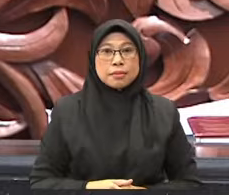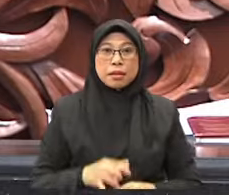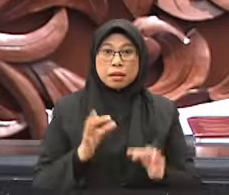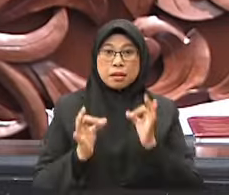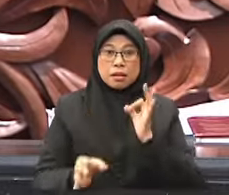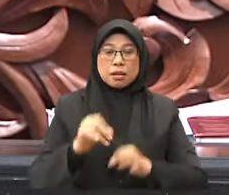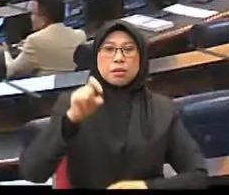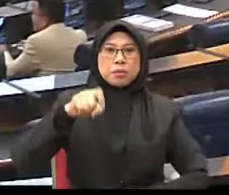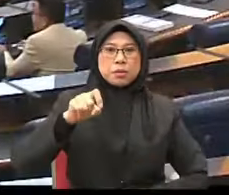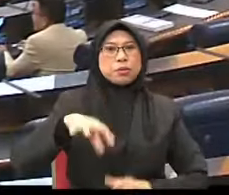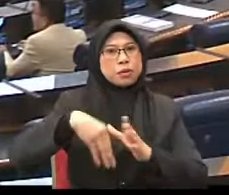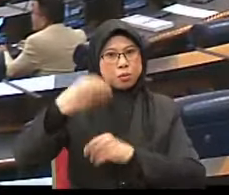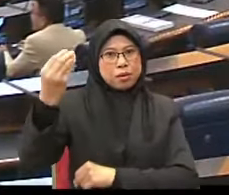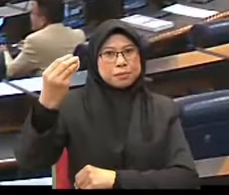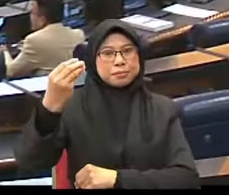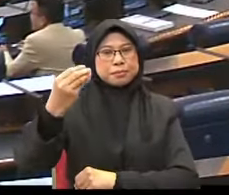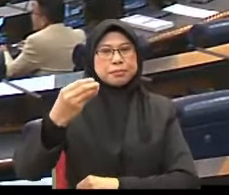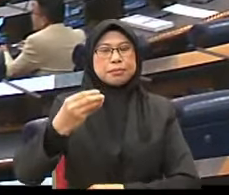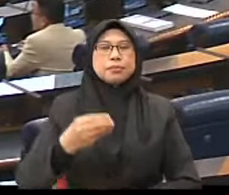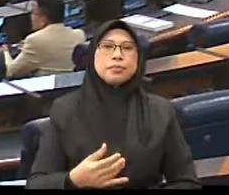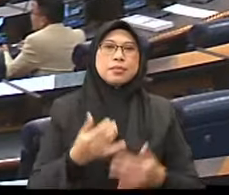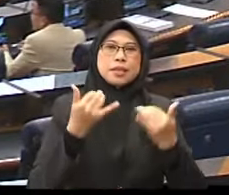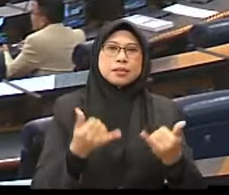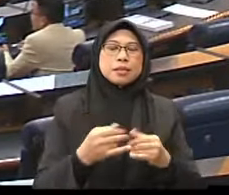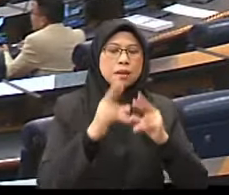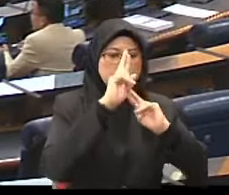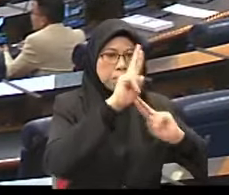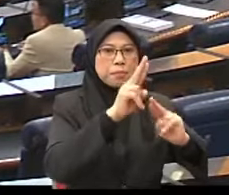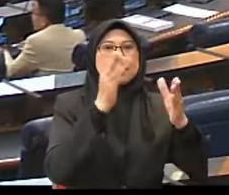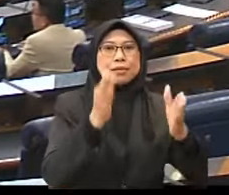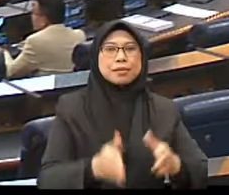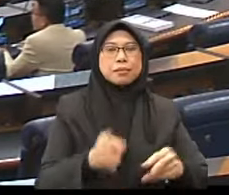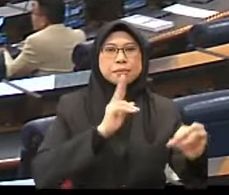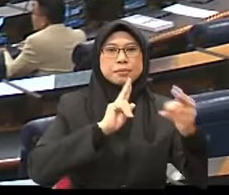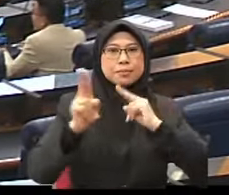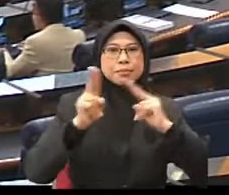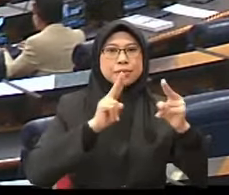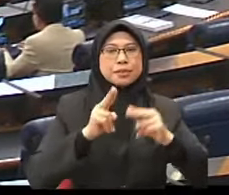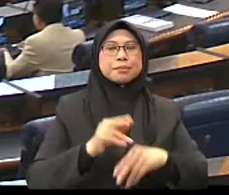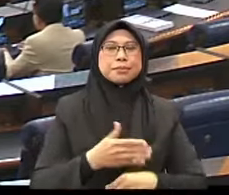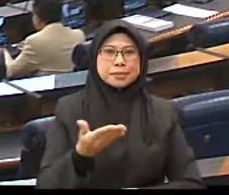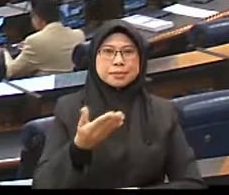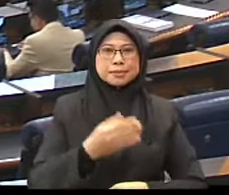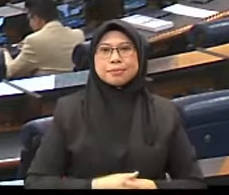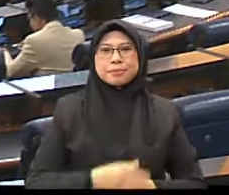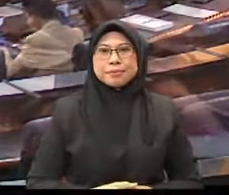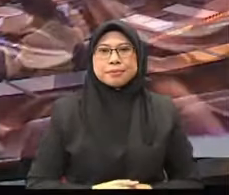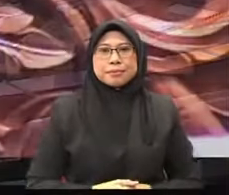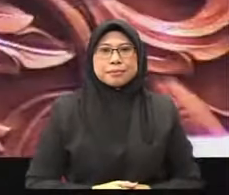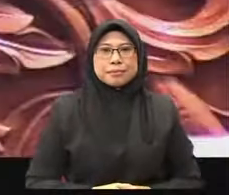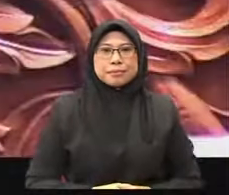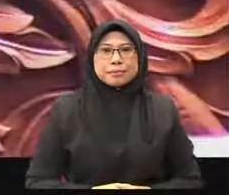Kalau perlu di luar, kita hormat orang yang berucap. Silakan.